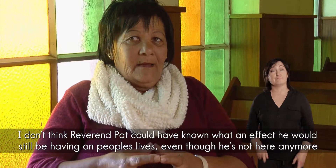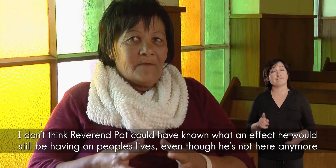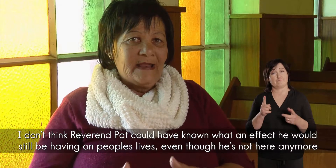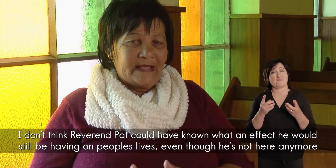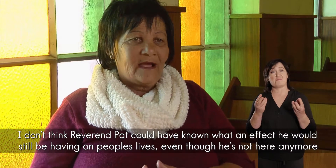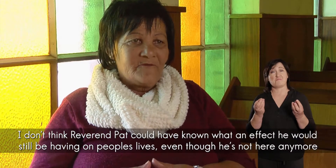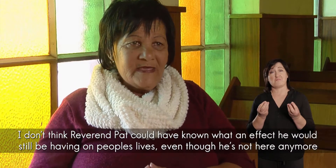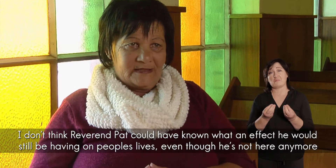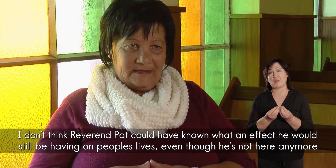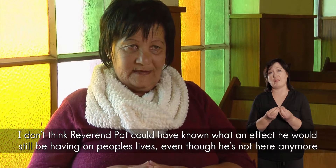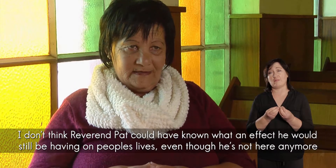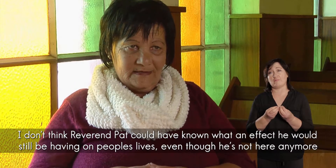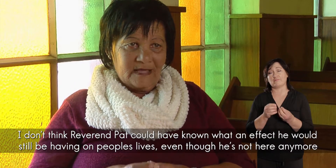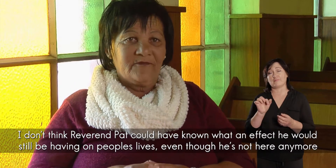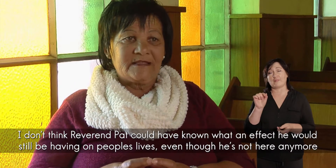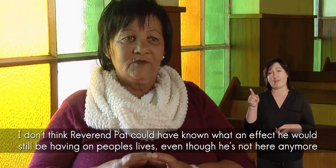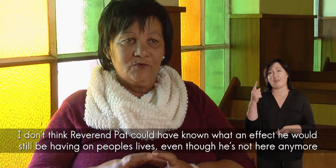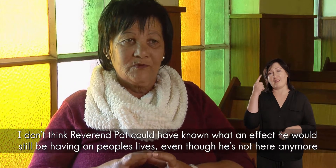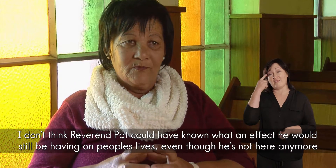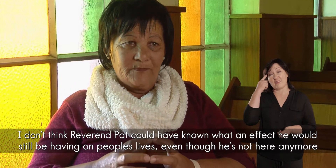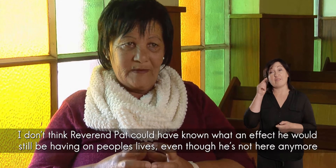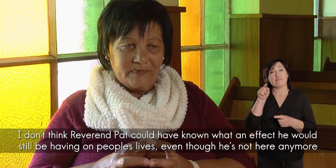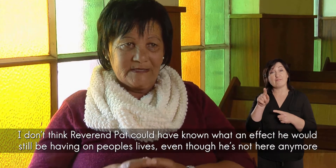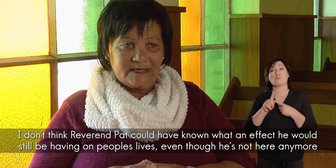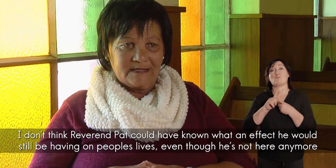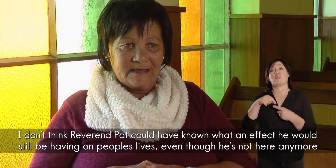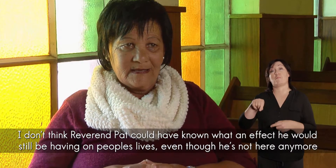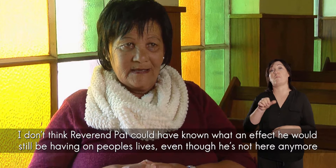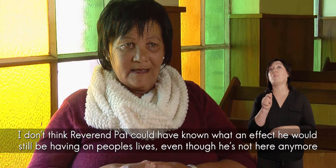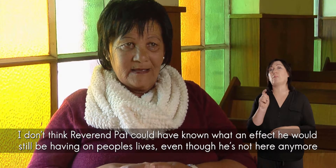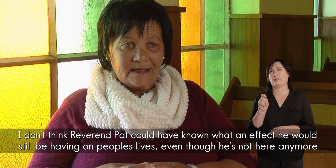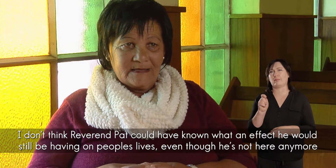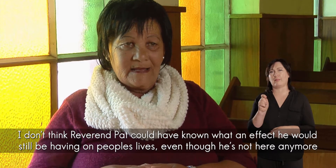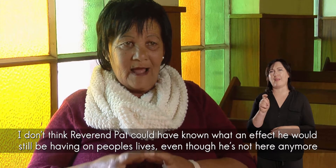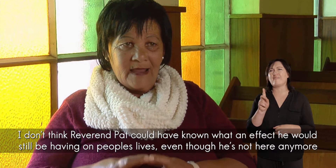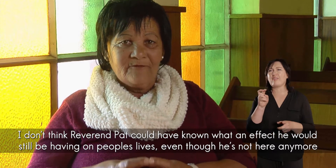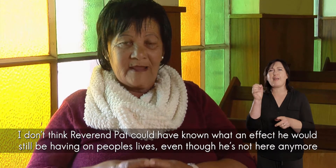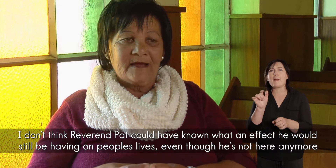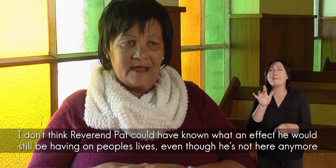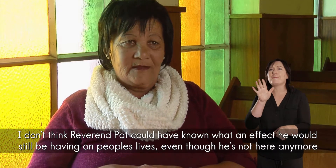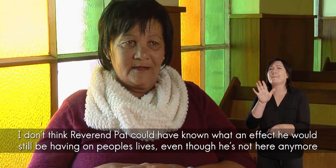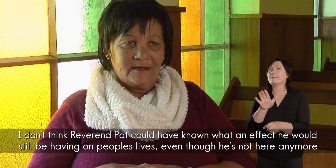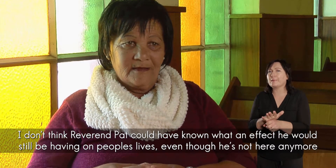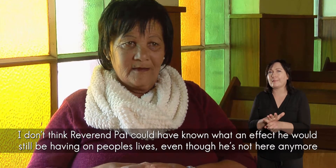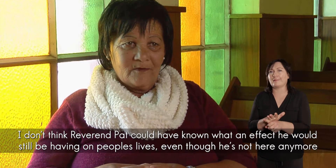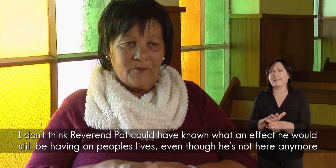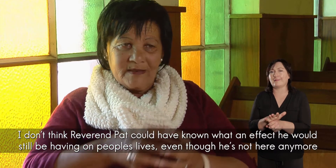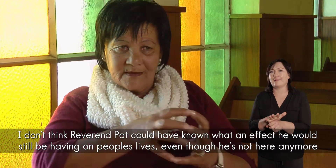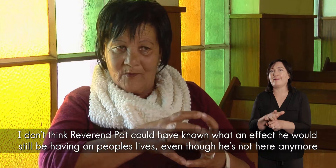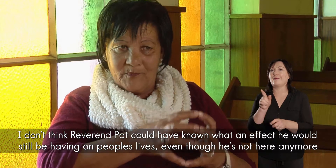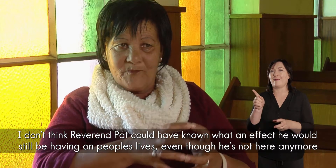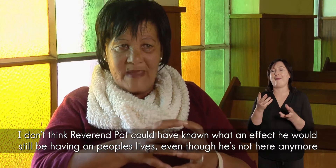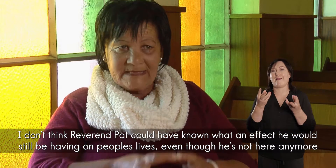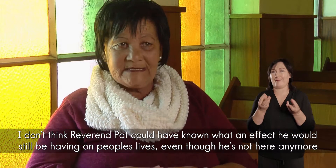man het hy geweerd dat wat hy doen tomanie Pet Pietersen sal uitwerking het op